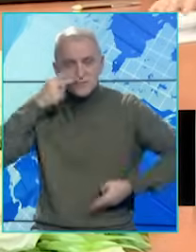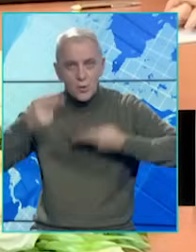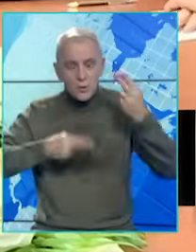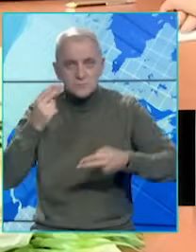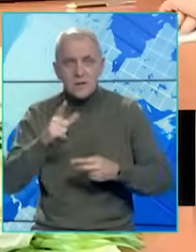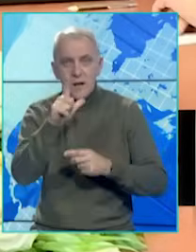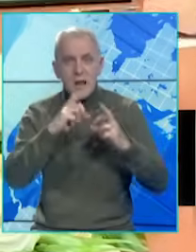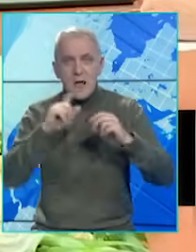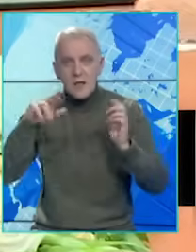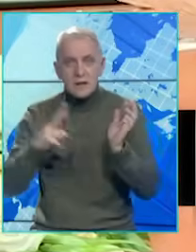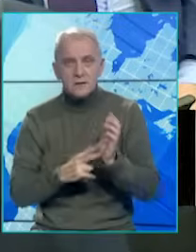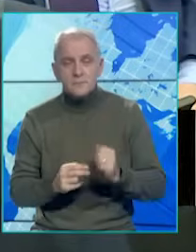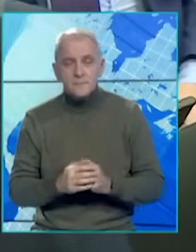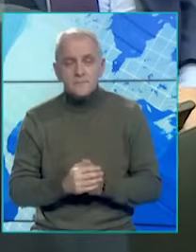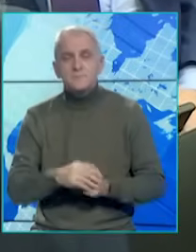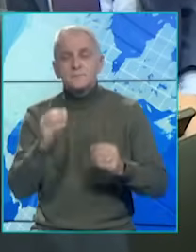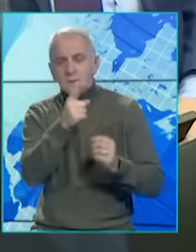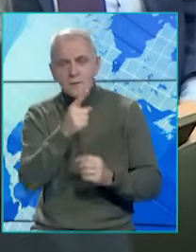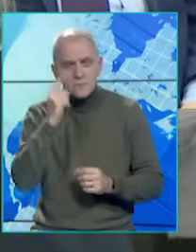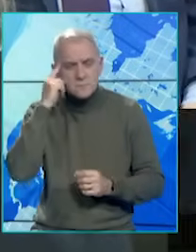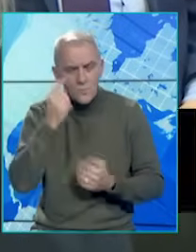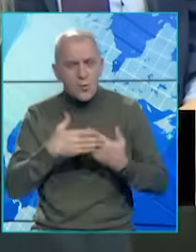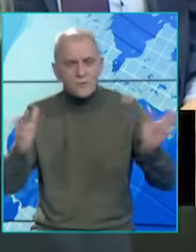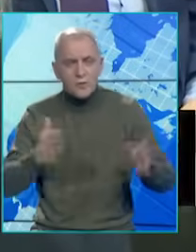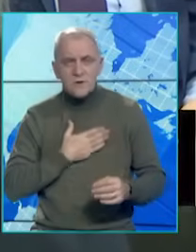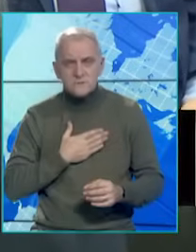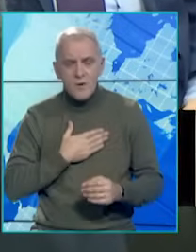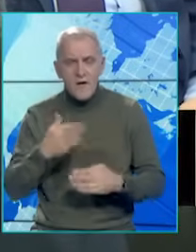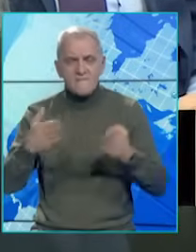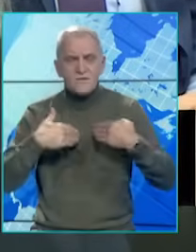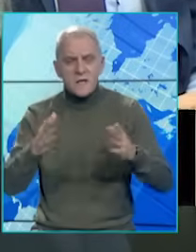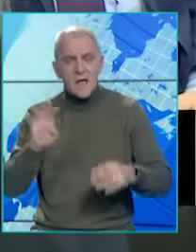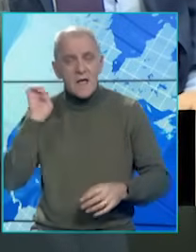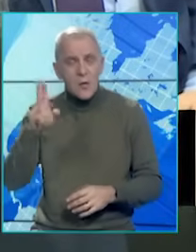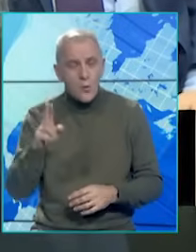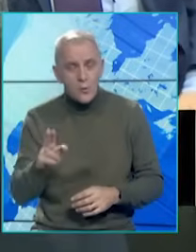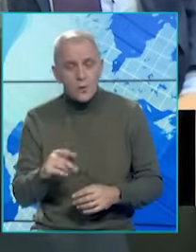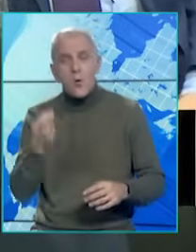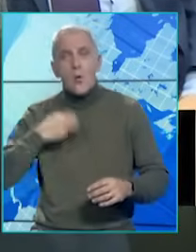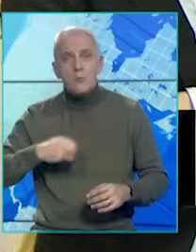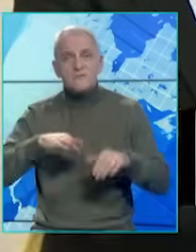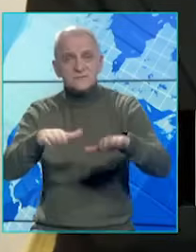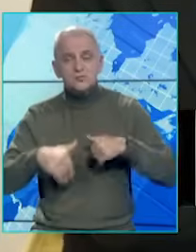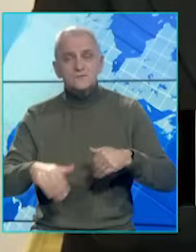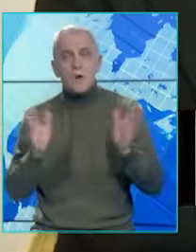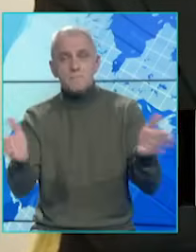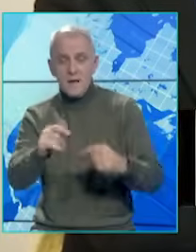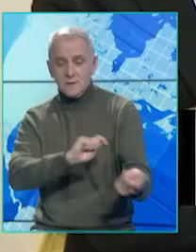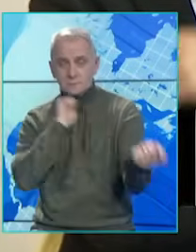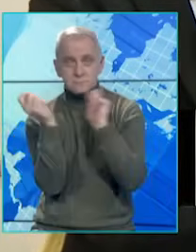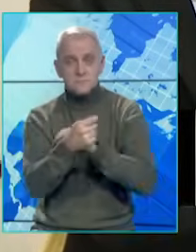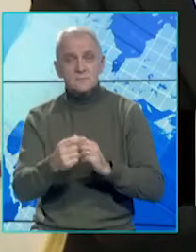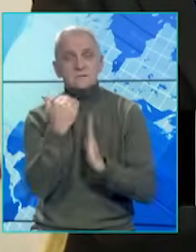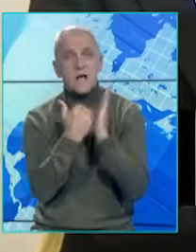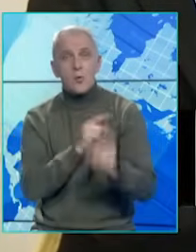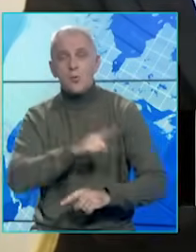komisije Ursule von der Leyen. BiH je smatra otvorila svoja vrata prema EU uz obavezu da usvoji paket reformskih zakona do